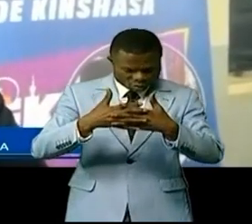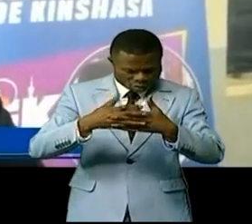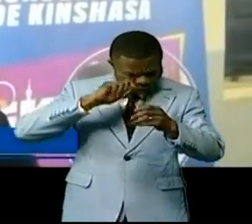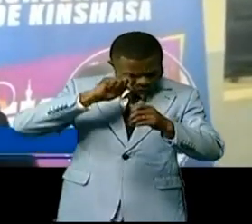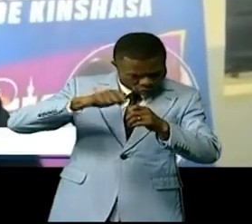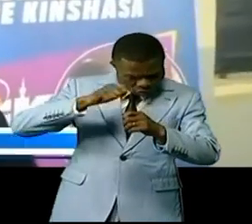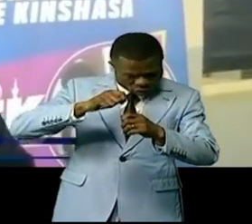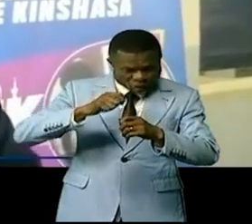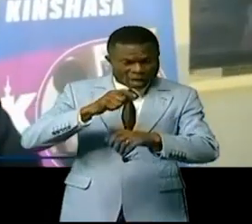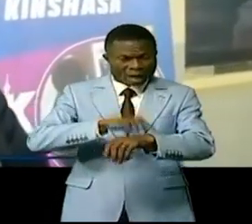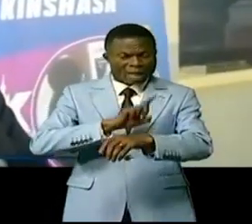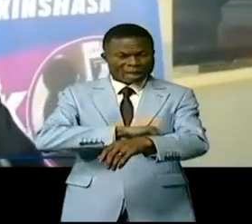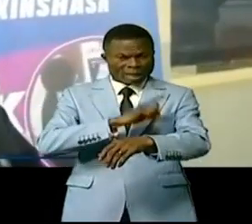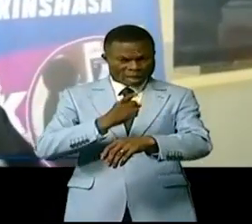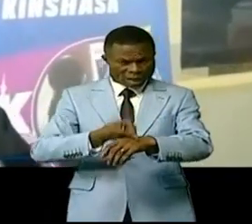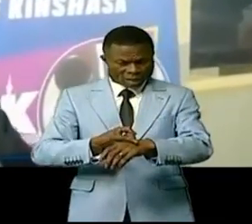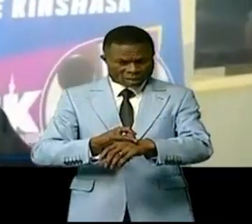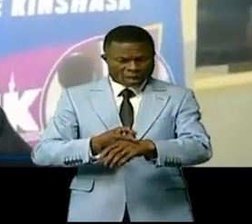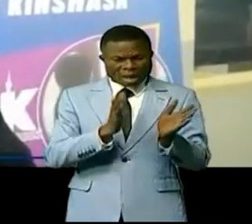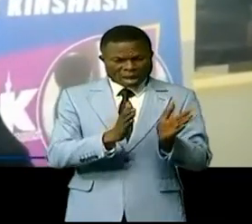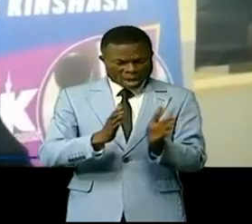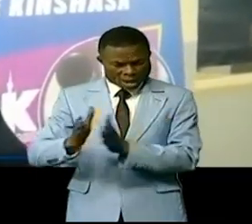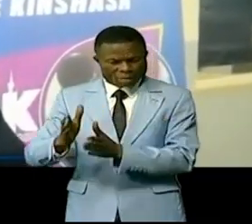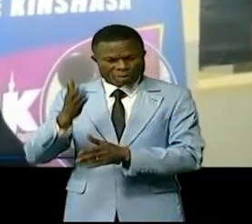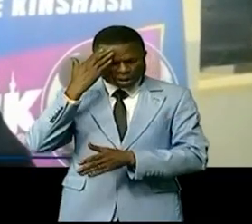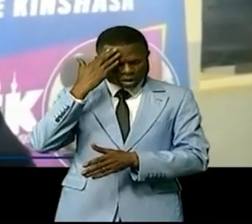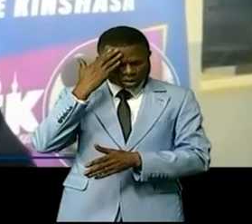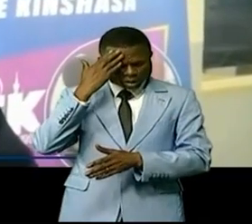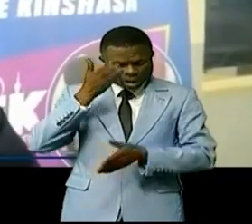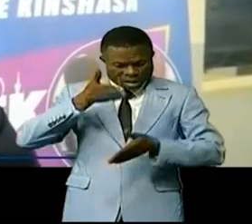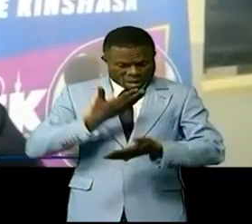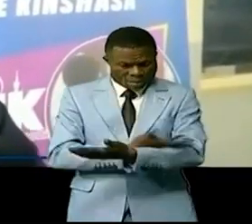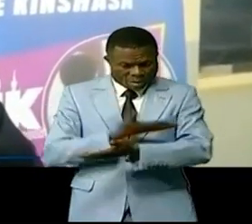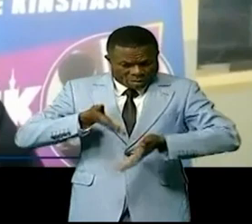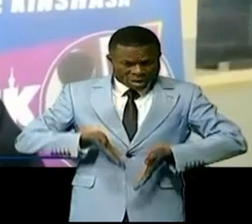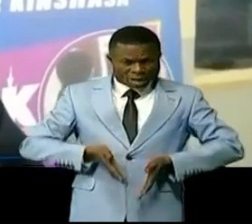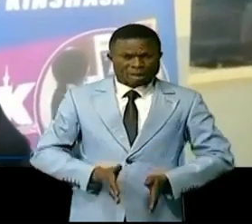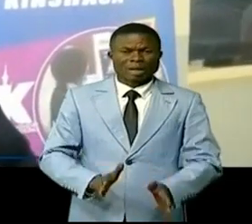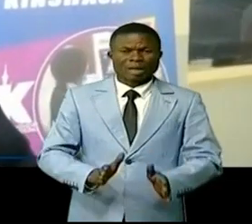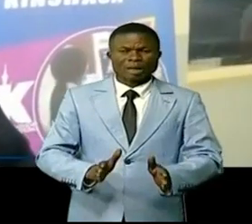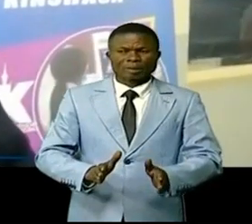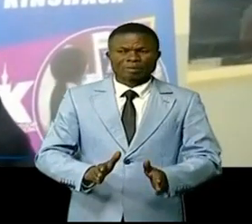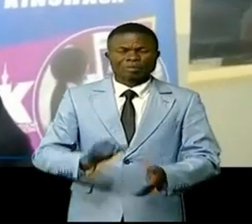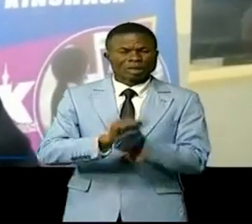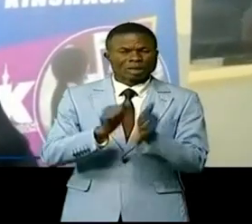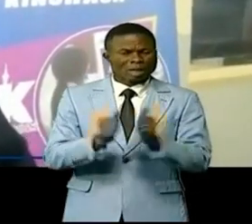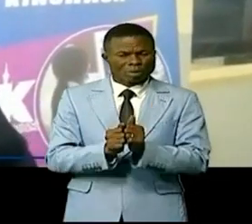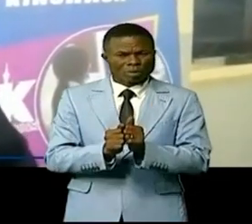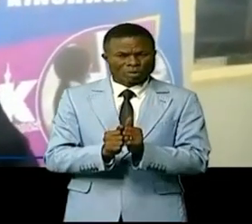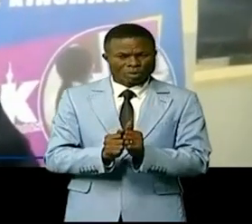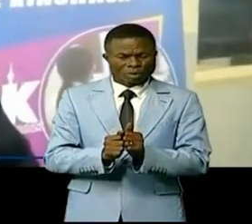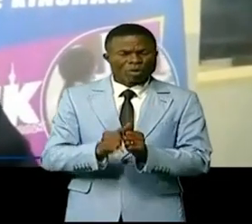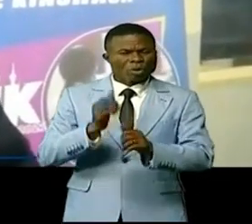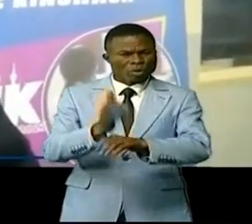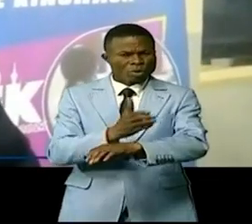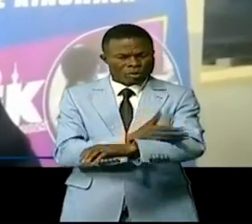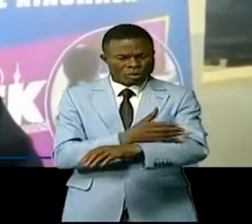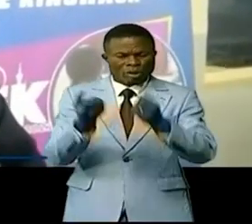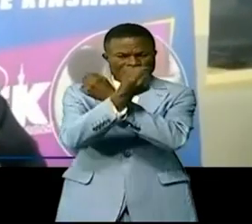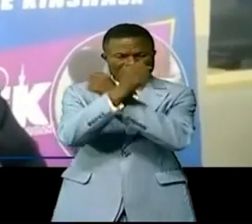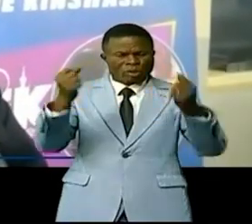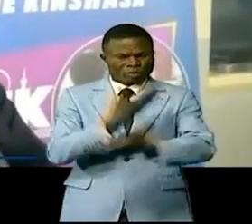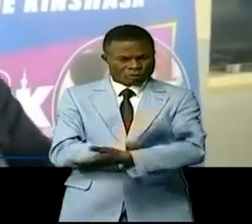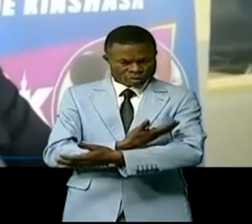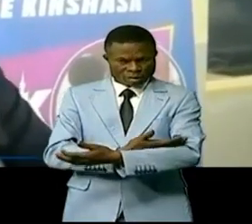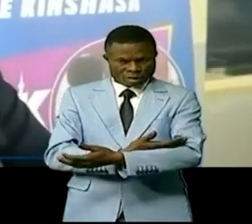la grossesse, ils vont se préparer pour que quand l'enfant naisse, qu'ils aient de quoi sauver l'enfant. Mais